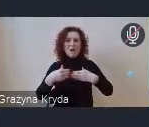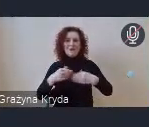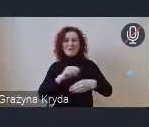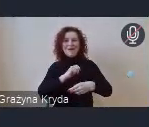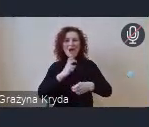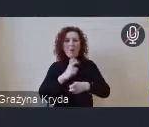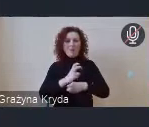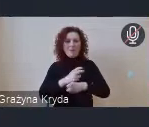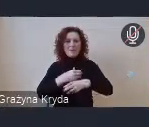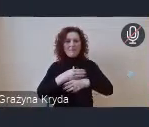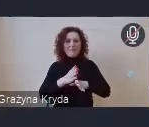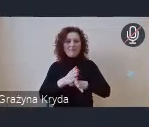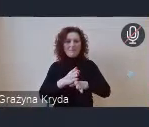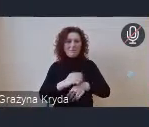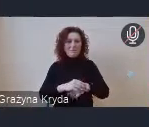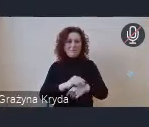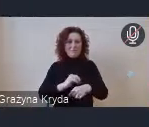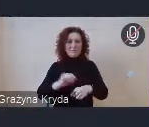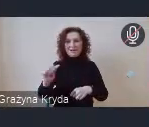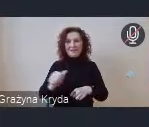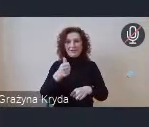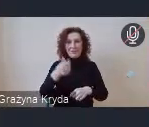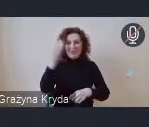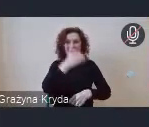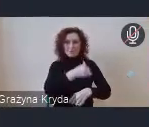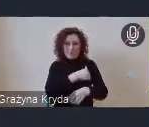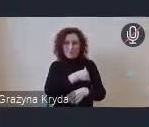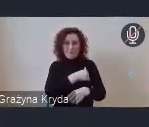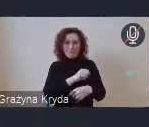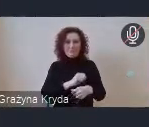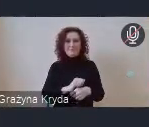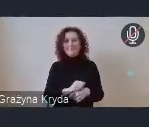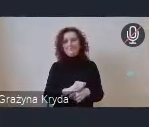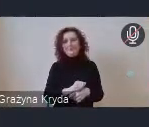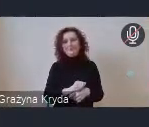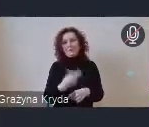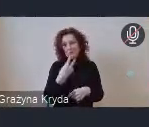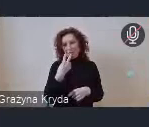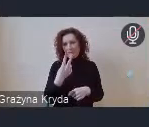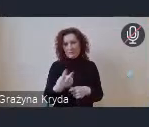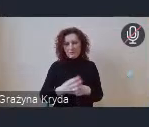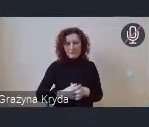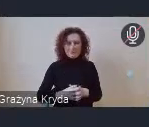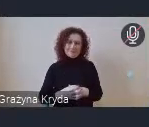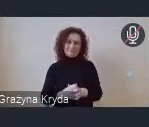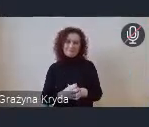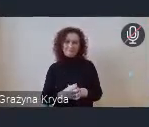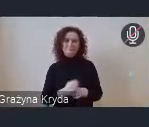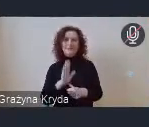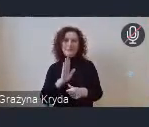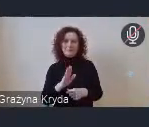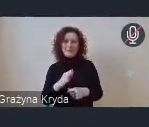No tak to wygląda To jest jedyna szkoła którą narazie spotkałem na swojej drodze audytor a która miała